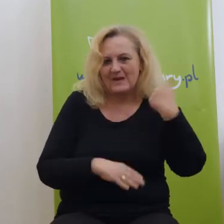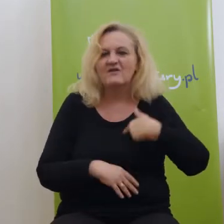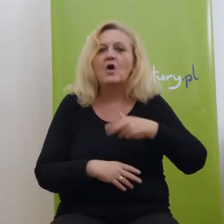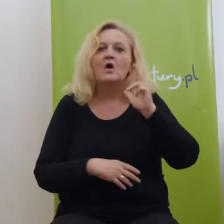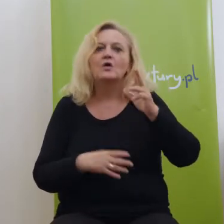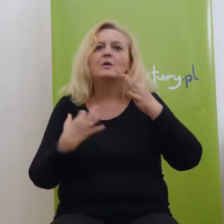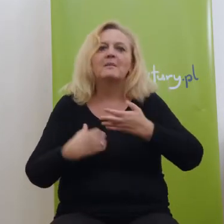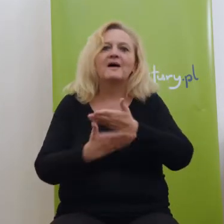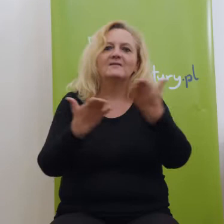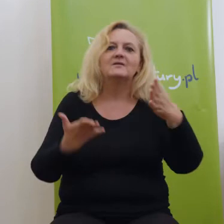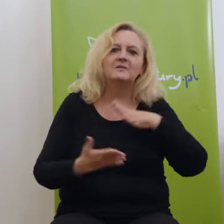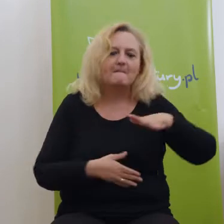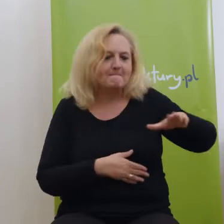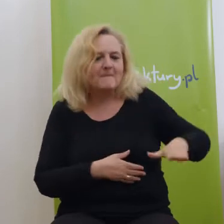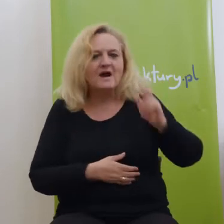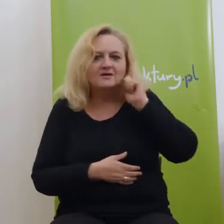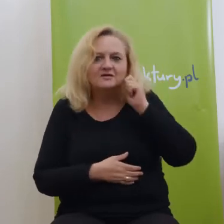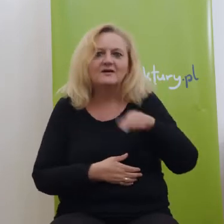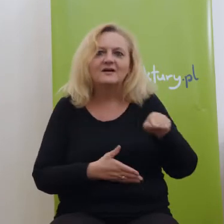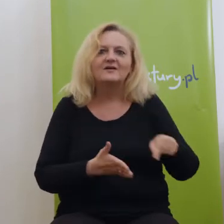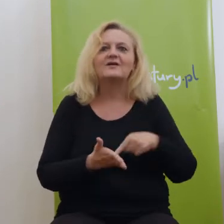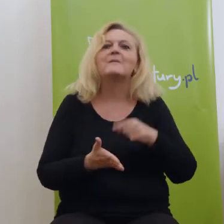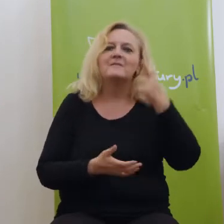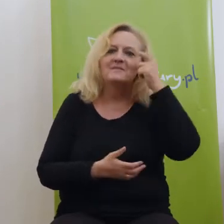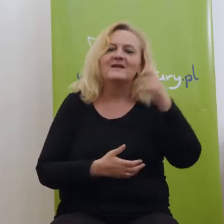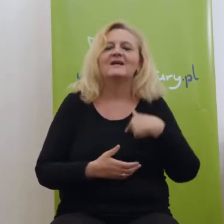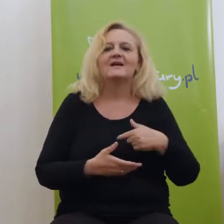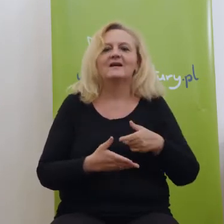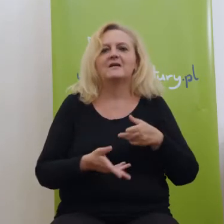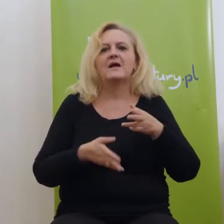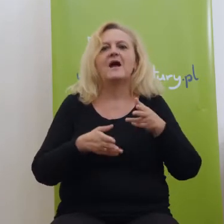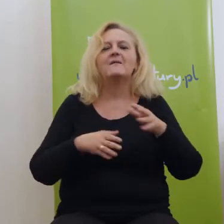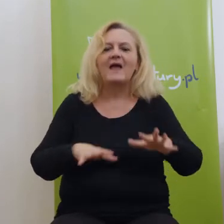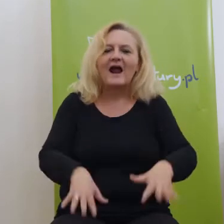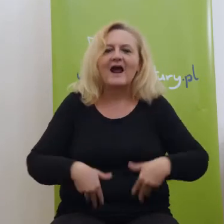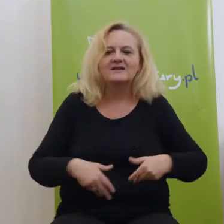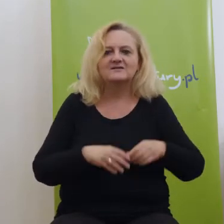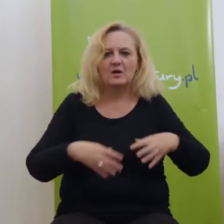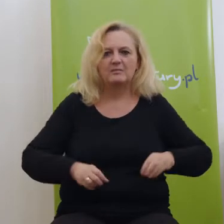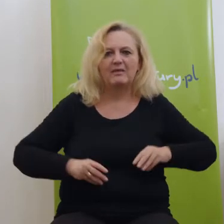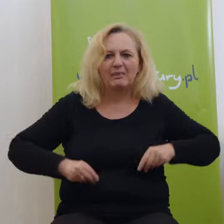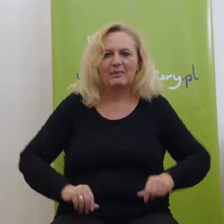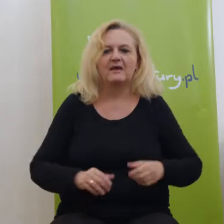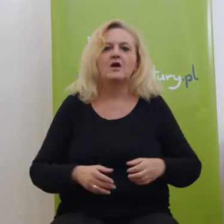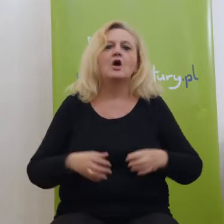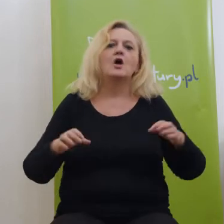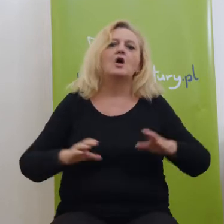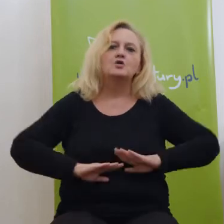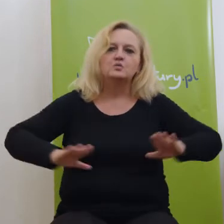wtedy był małą dziewczynką, to pamięta te zwijające się rajtki, na przykład spódnice na